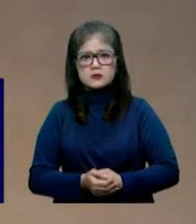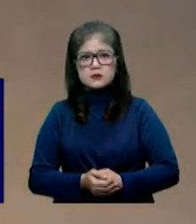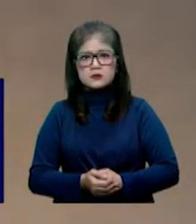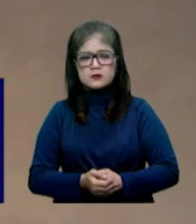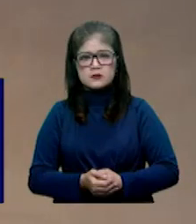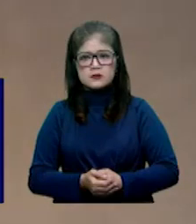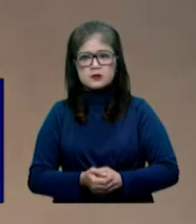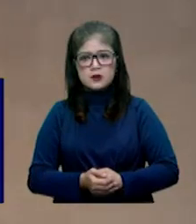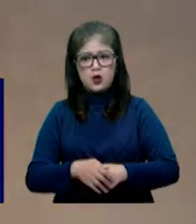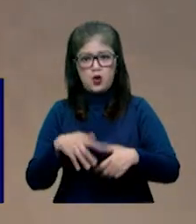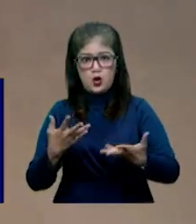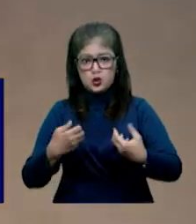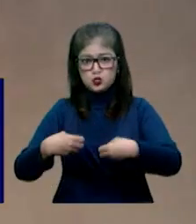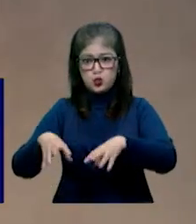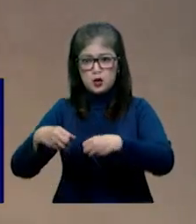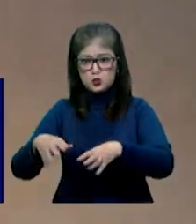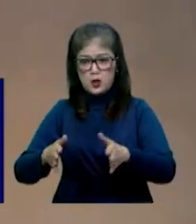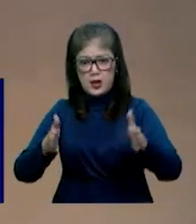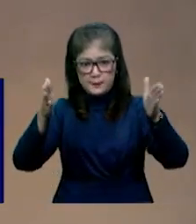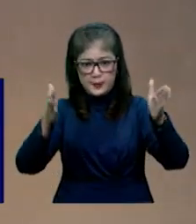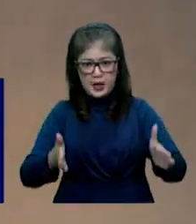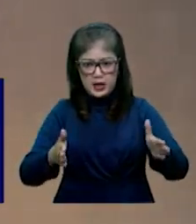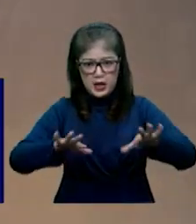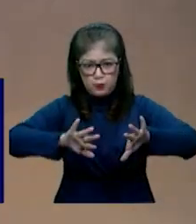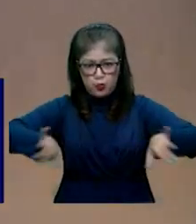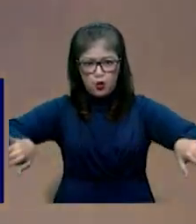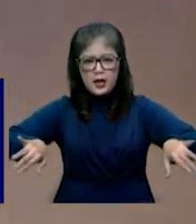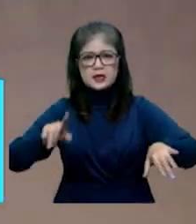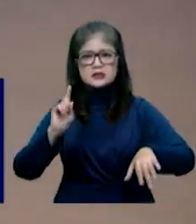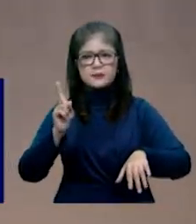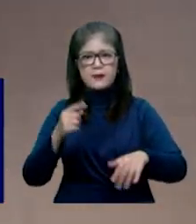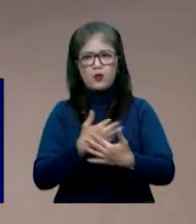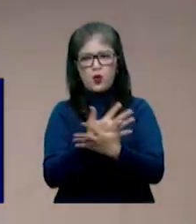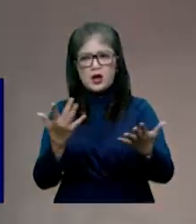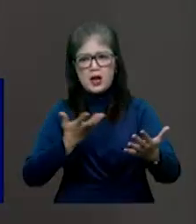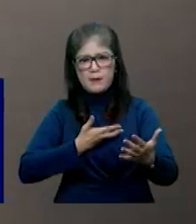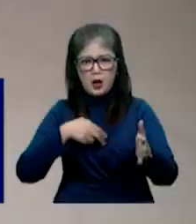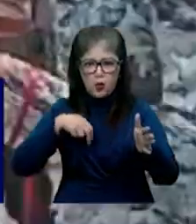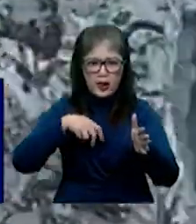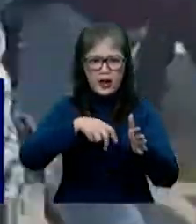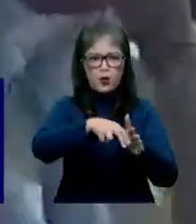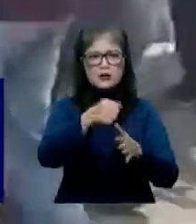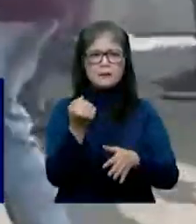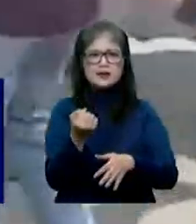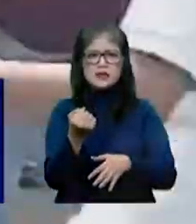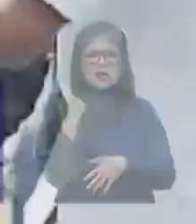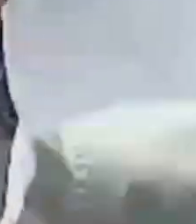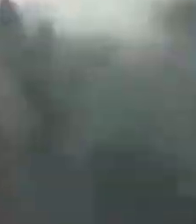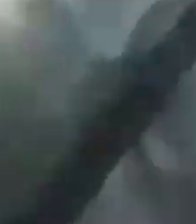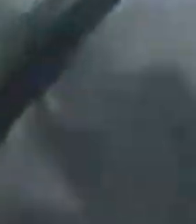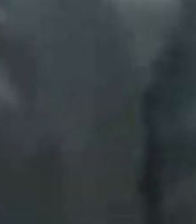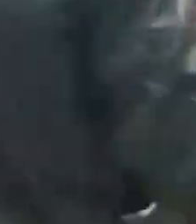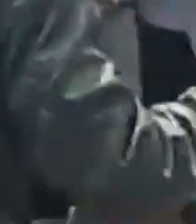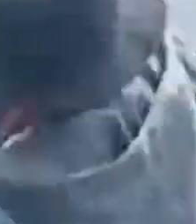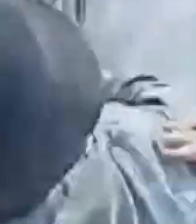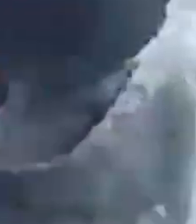Para pedagang membongkar pagar seng karena pagar seng menghalangi warga yang akan berbelanja ke pasar. Terlebih menurut informasi yang diperoleh